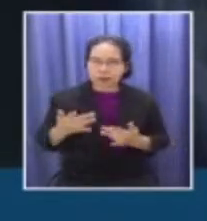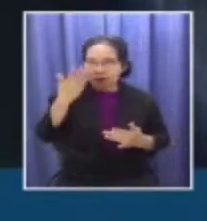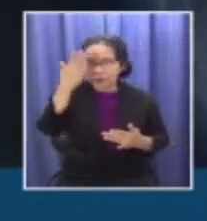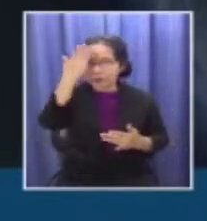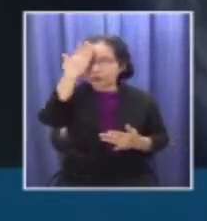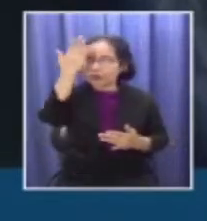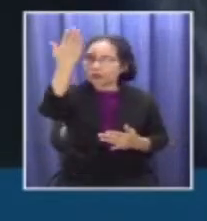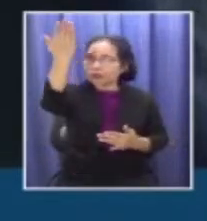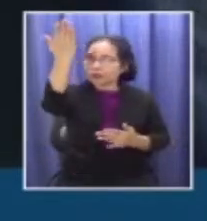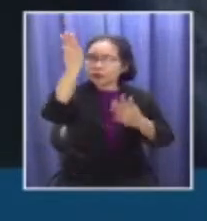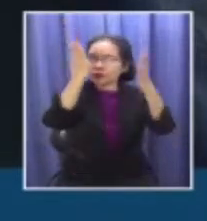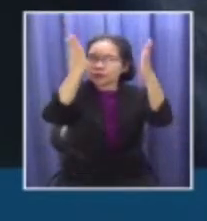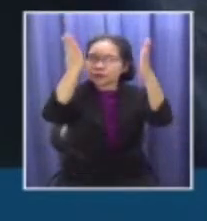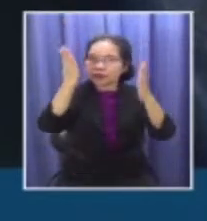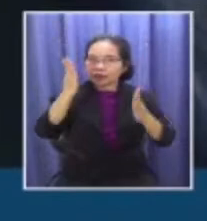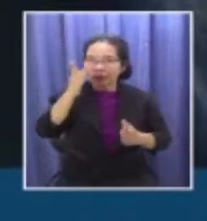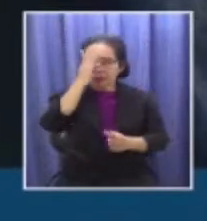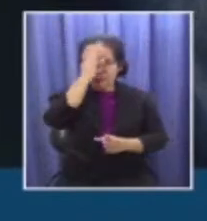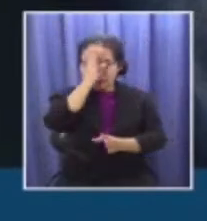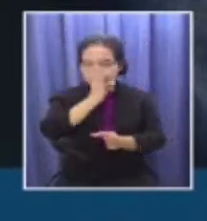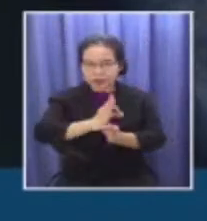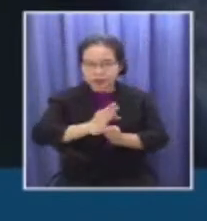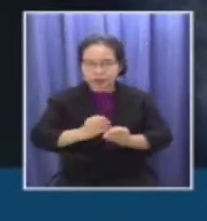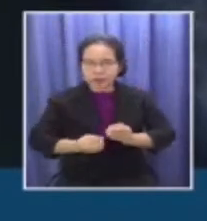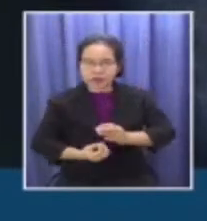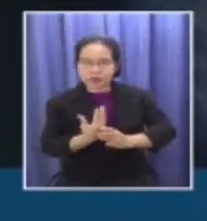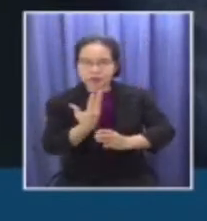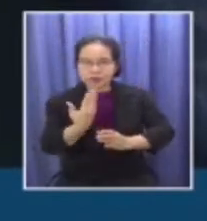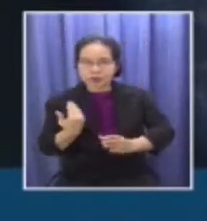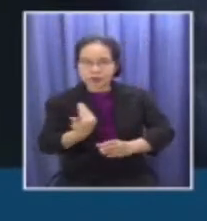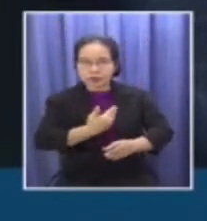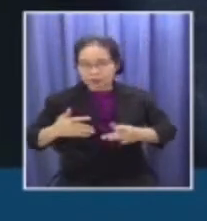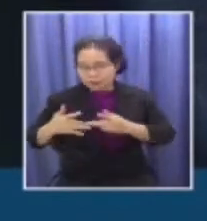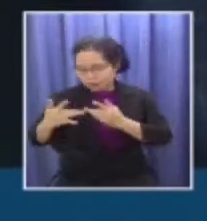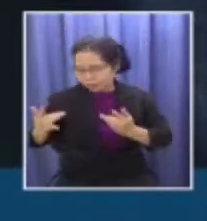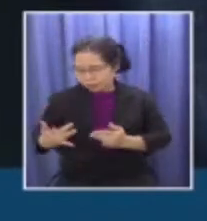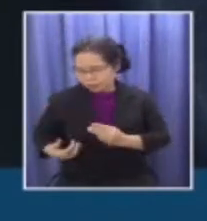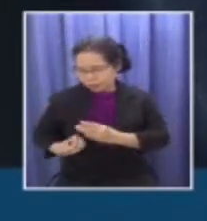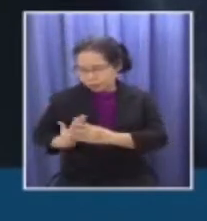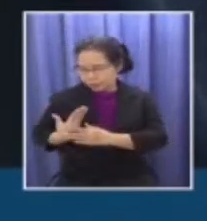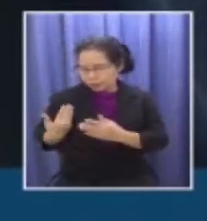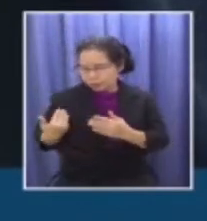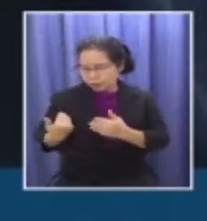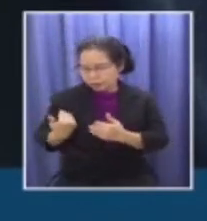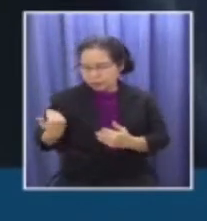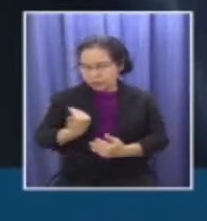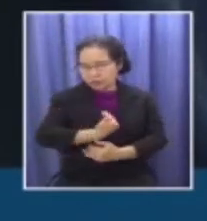wo nkyerɛkyerɛ ɛntena yɛn akoma mu. Yɛnyɛ gyidie mapa.